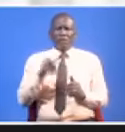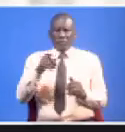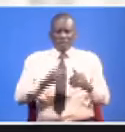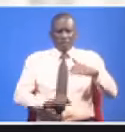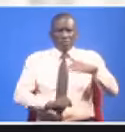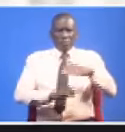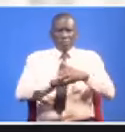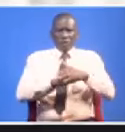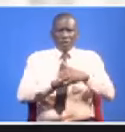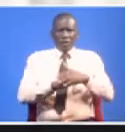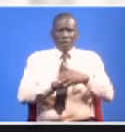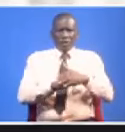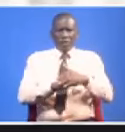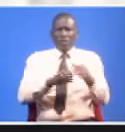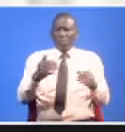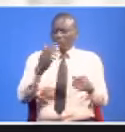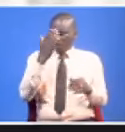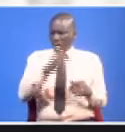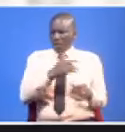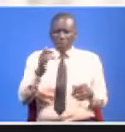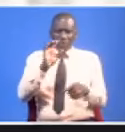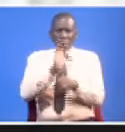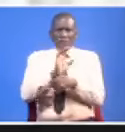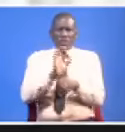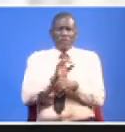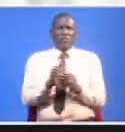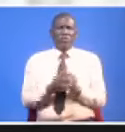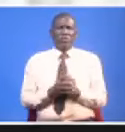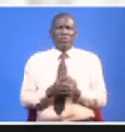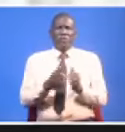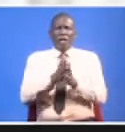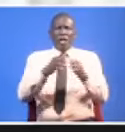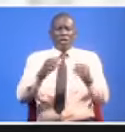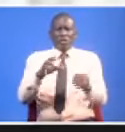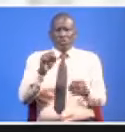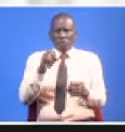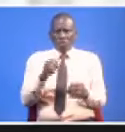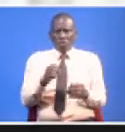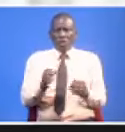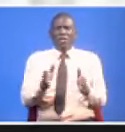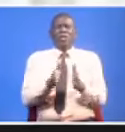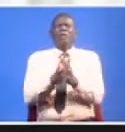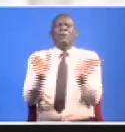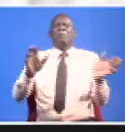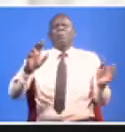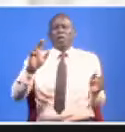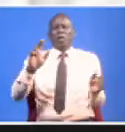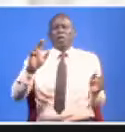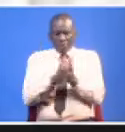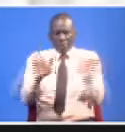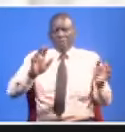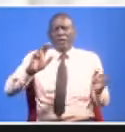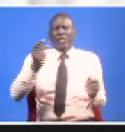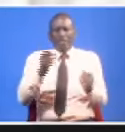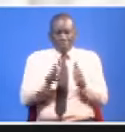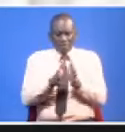imedhaminiwa na kanisa la Katoliki, na kwa hivyo wananchi wa Kenya na taifa la